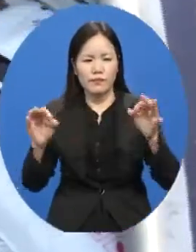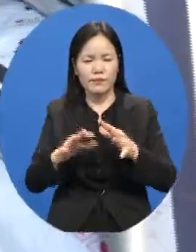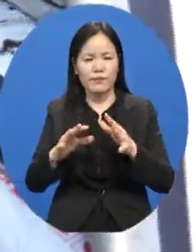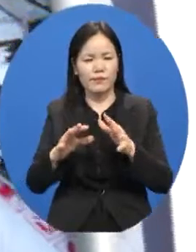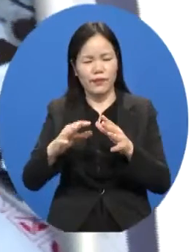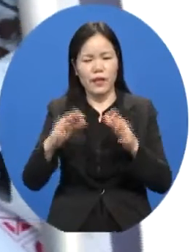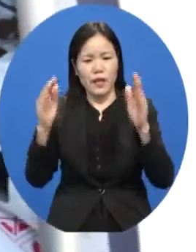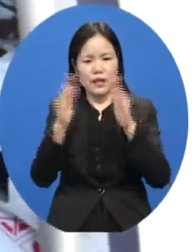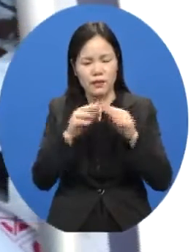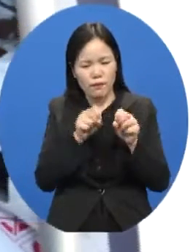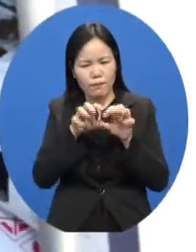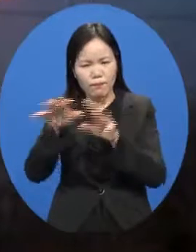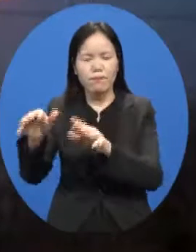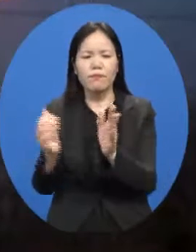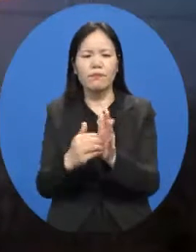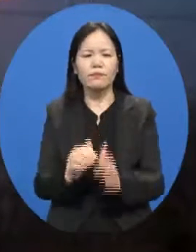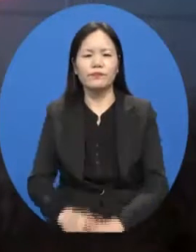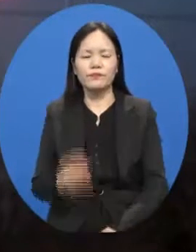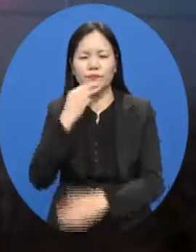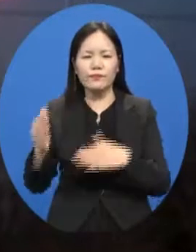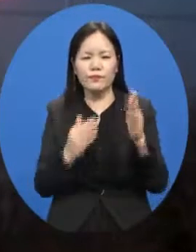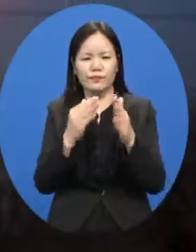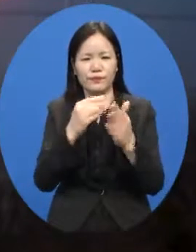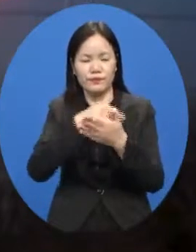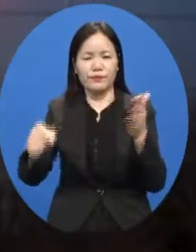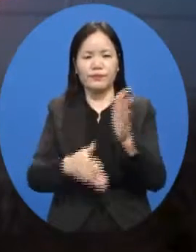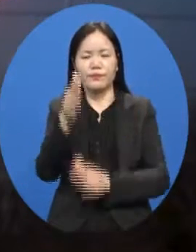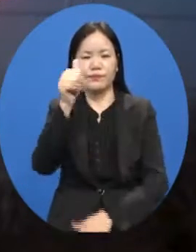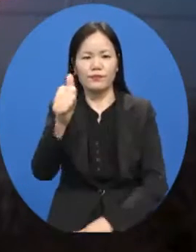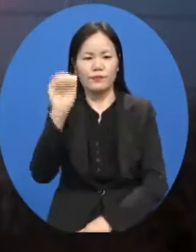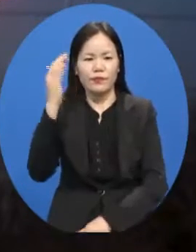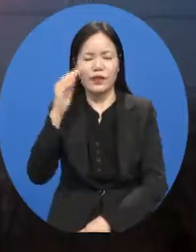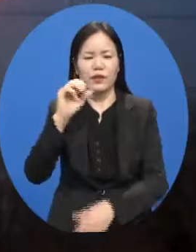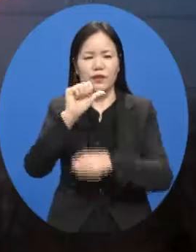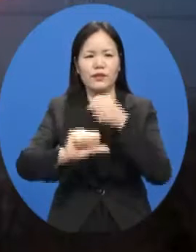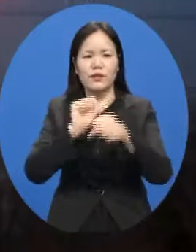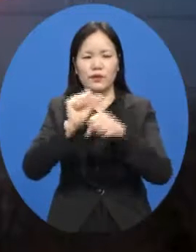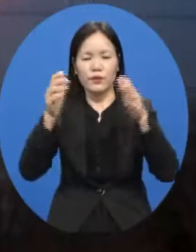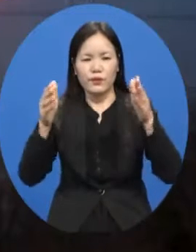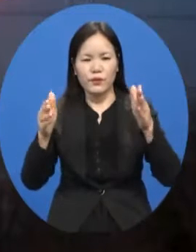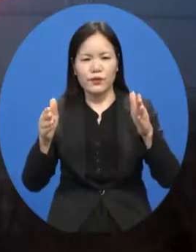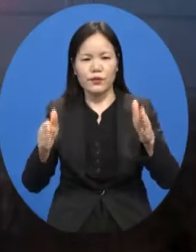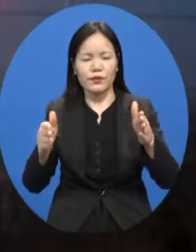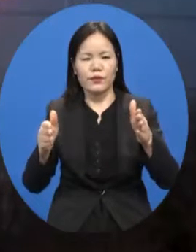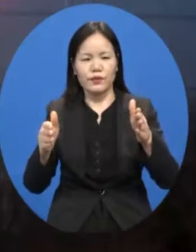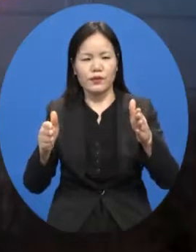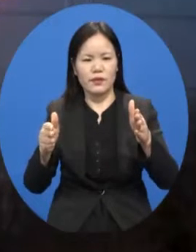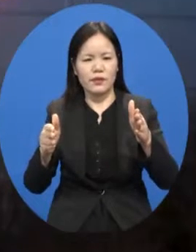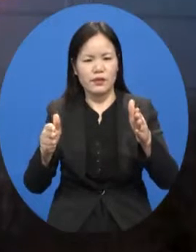순식간에 인근 2까지 번졌습니다. 경기도 소방재난본부에 따르면 최근 5년간 경기도 화재 3건 중한